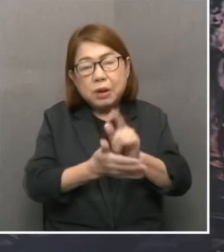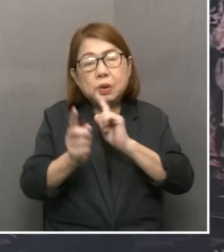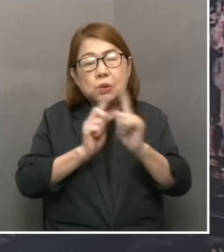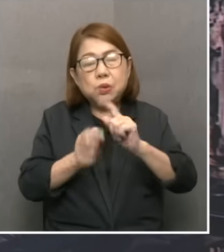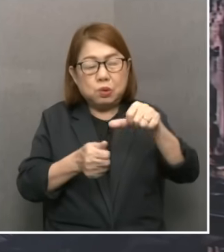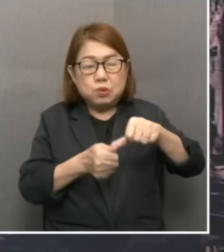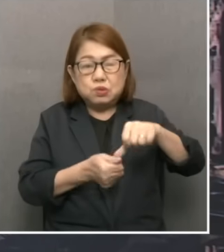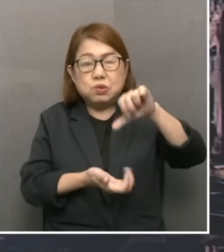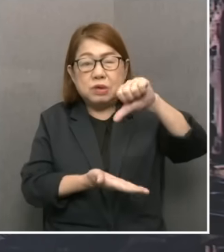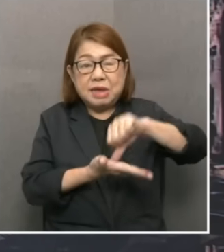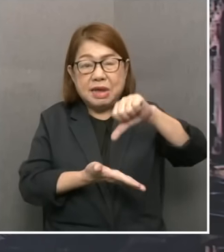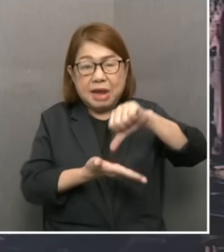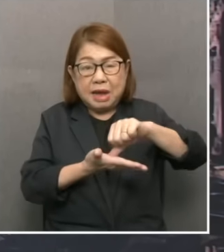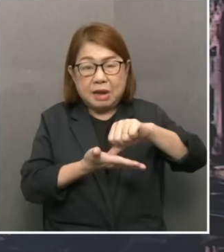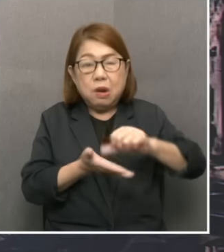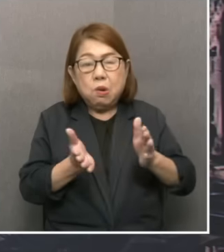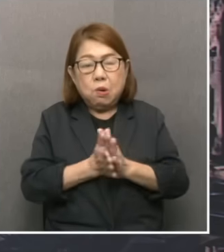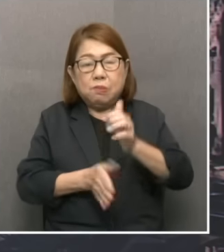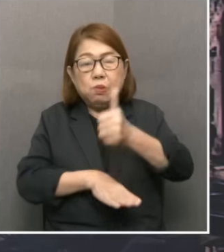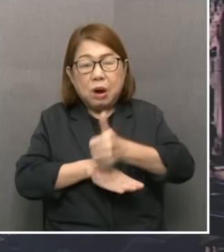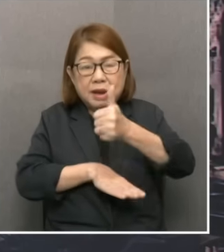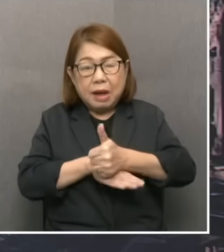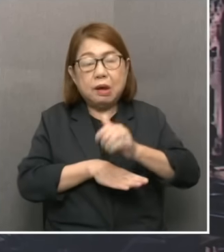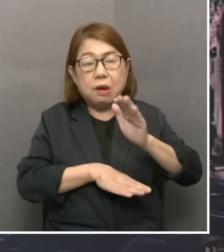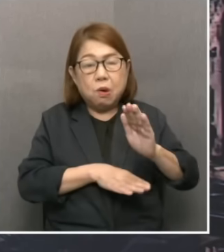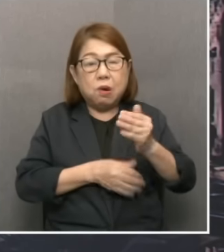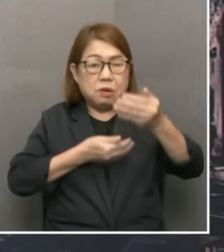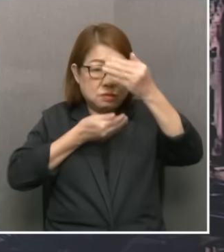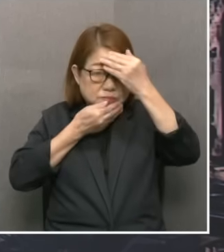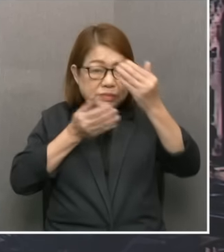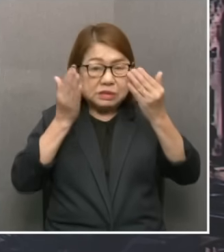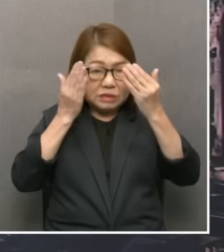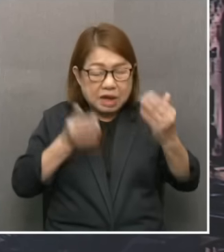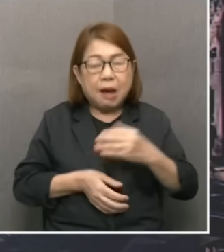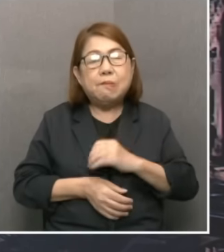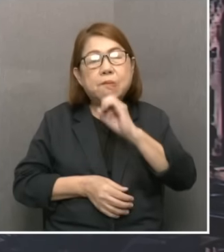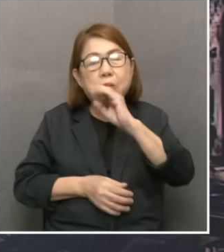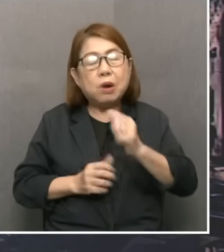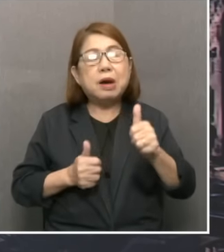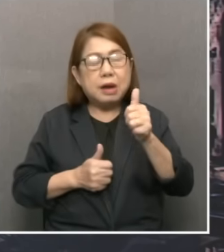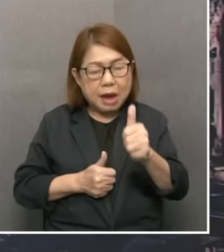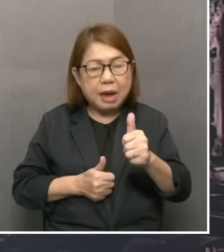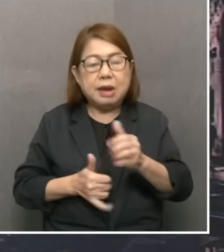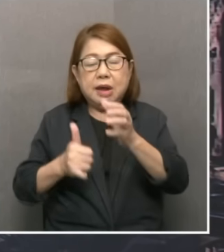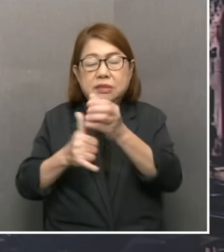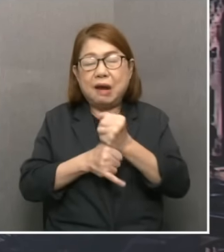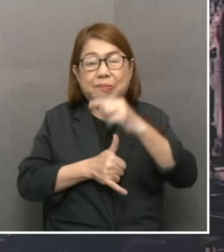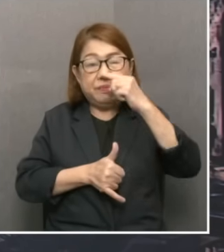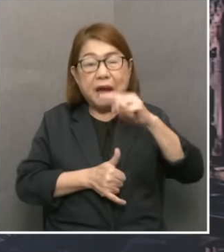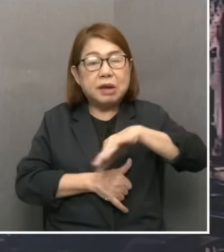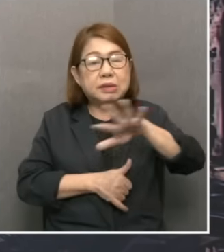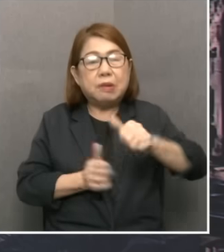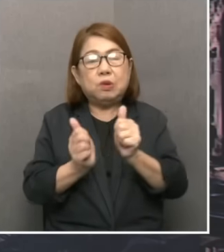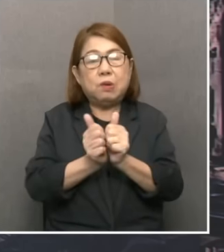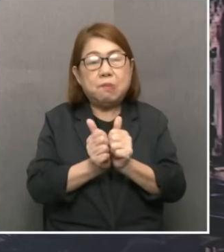เสร็จสิ้นสมบูรณ์แล้วนะคะโดยยืนยันรับปากว่าจะปล่อยตัวประกันคนไทยทั้งหมดต่อจากนี้ไปก็จะเป็นขั้นตอนของ